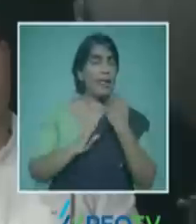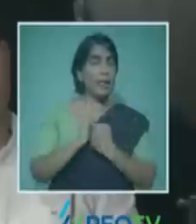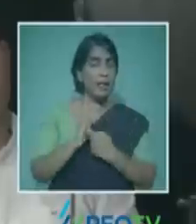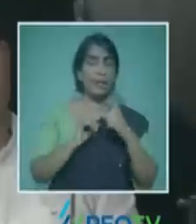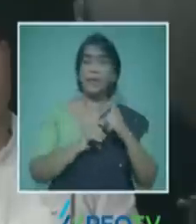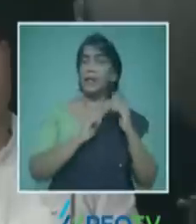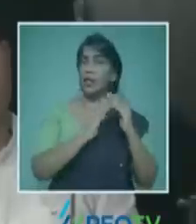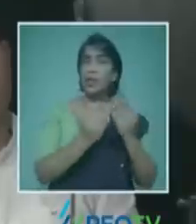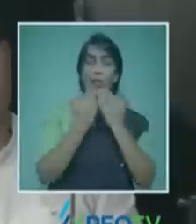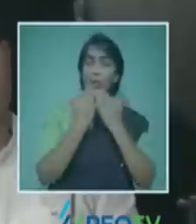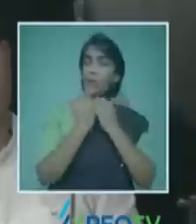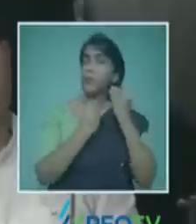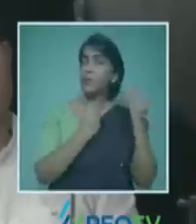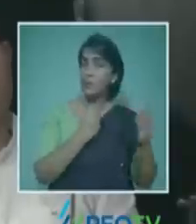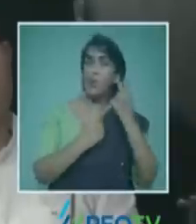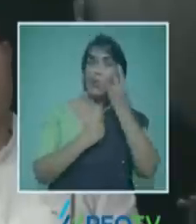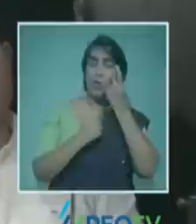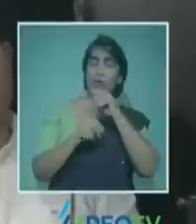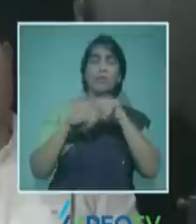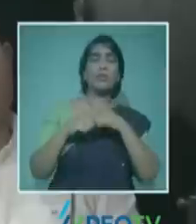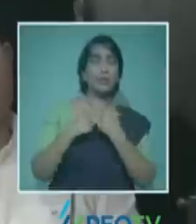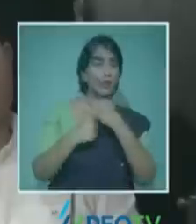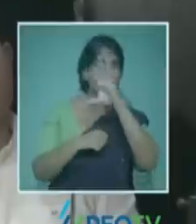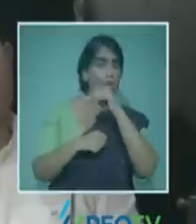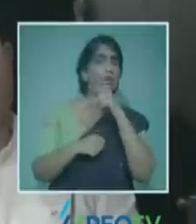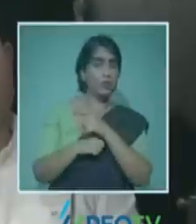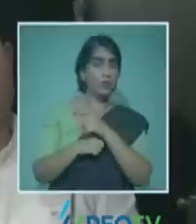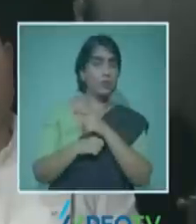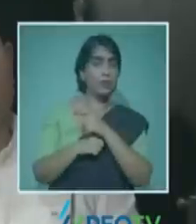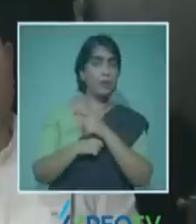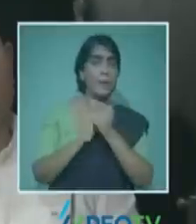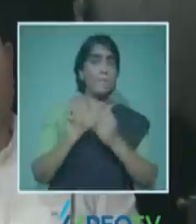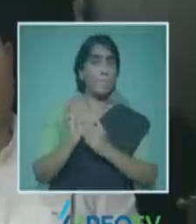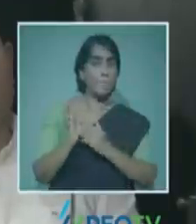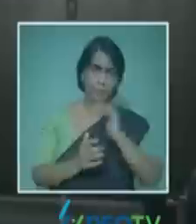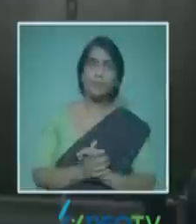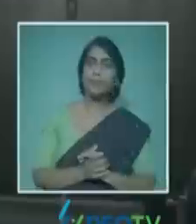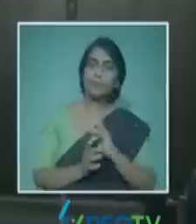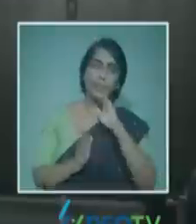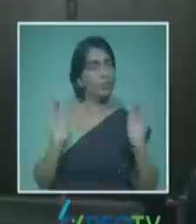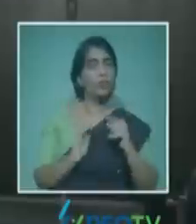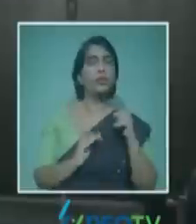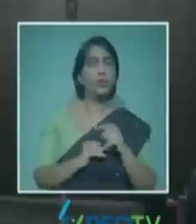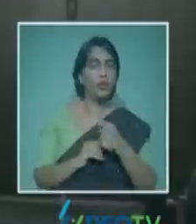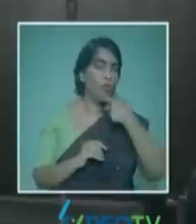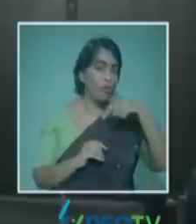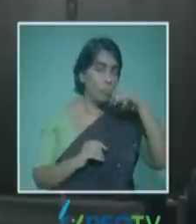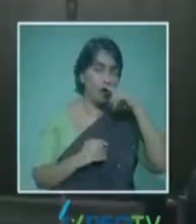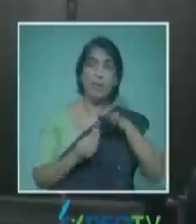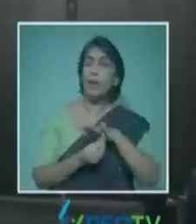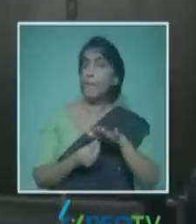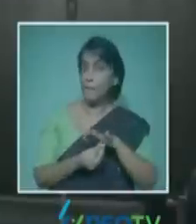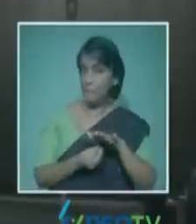නීතිපති දෙපාර්තමේන්තුවට උපදෙස් ලබා දීම සඳහා ඔස්ට්‍රේලියානු සමාගමක් තෝරගෙන ඒකටත් මිලියන ගාණක් ගෙවනවා. අඩුම ගානේ මේ සමුද්‍රීය